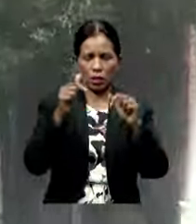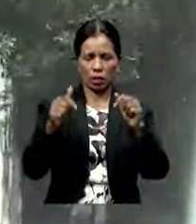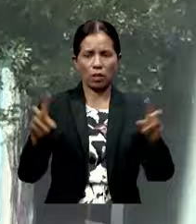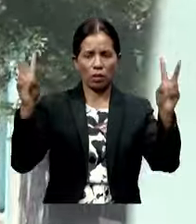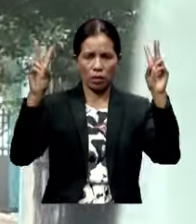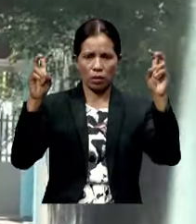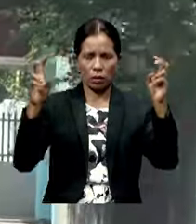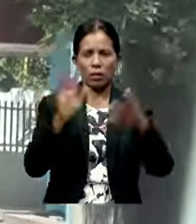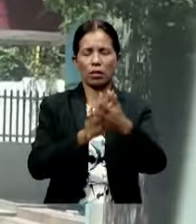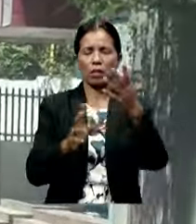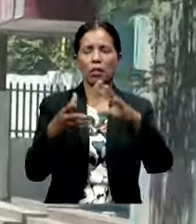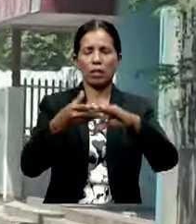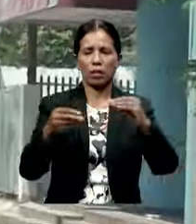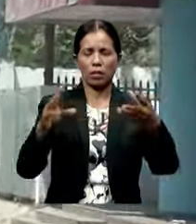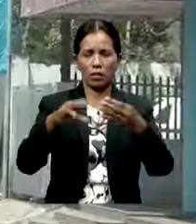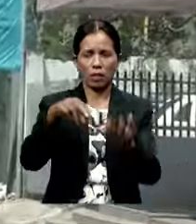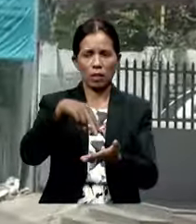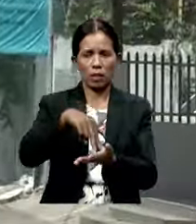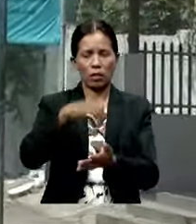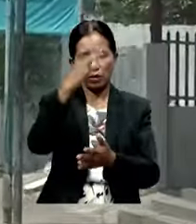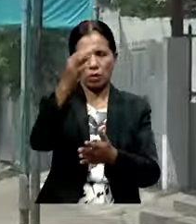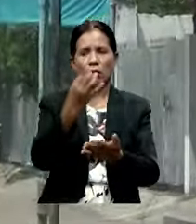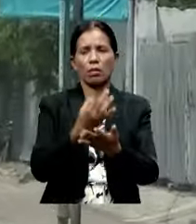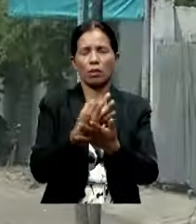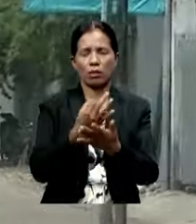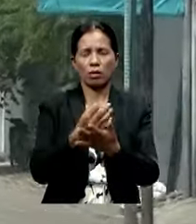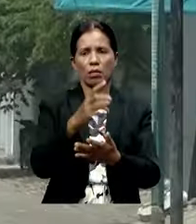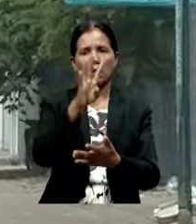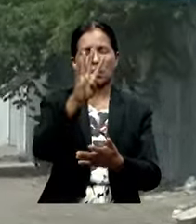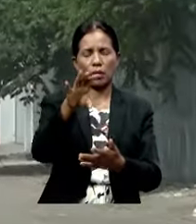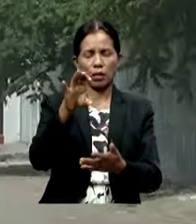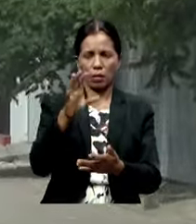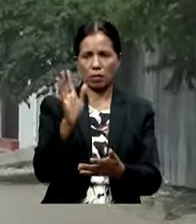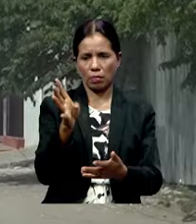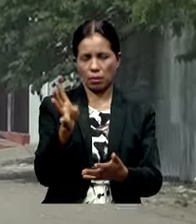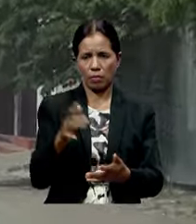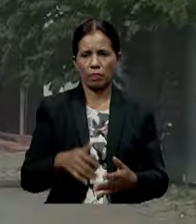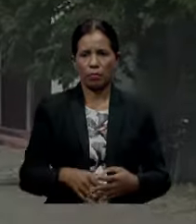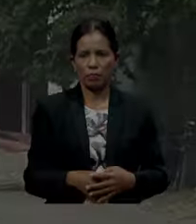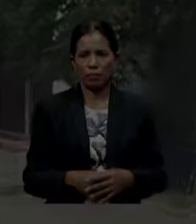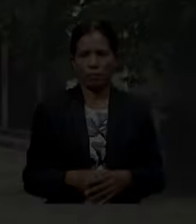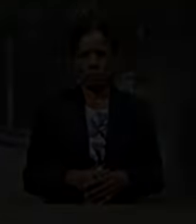tema celebre historia hari futuru horsamentu urihunatus hatne nulu ekipa kobertura Jemen.